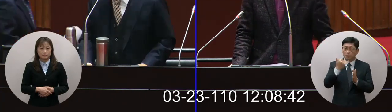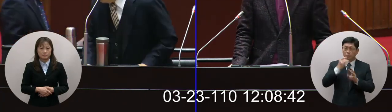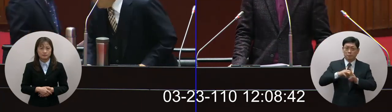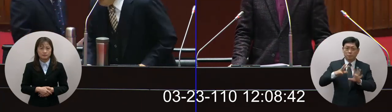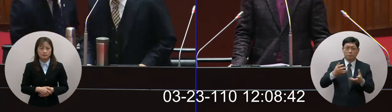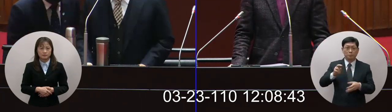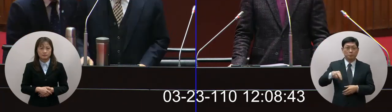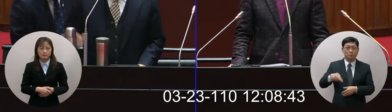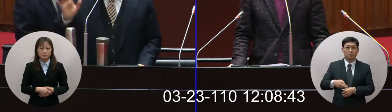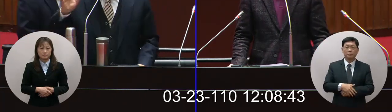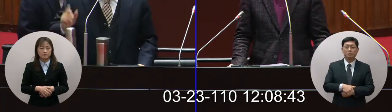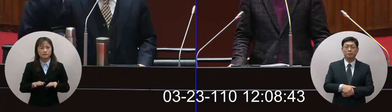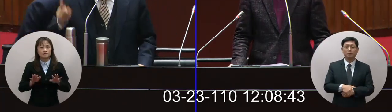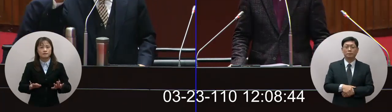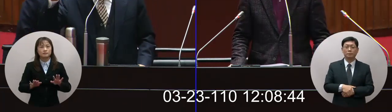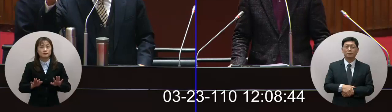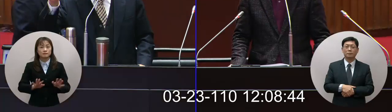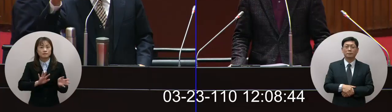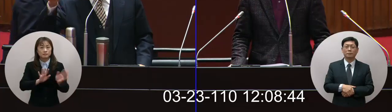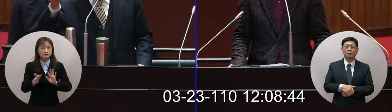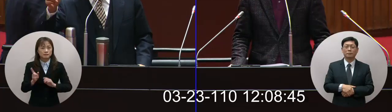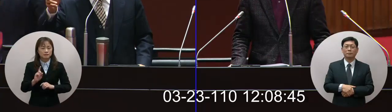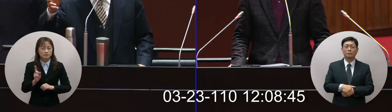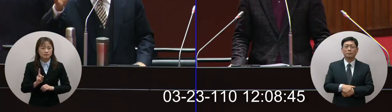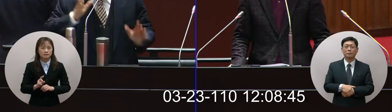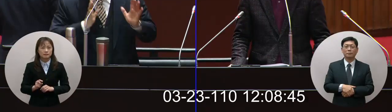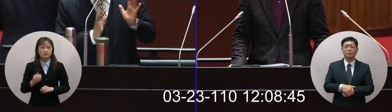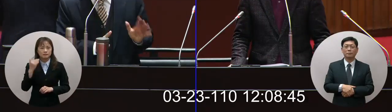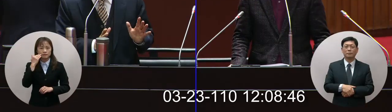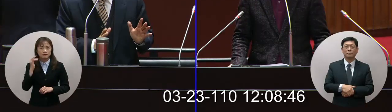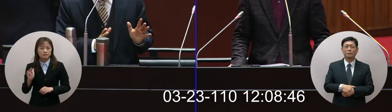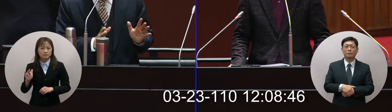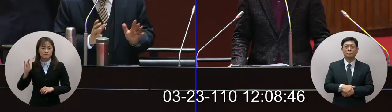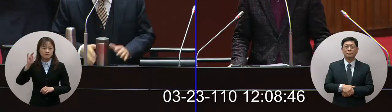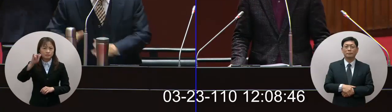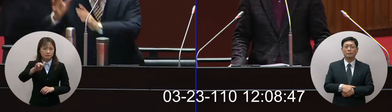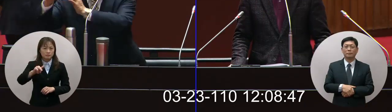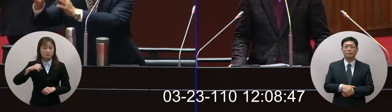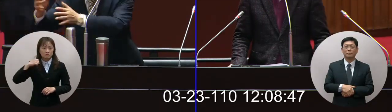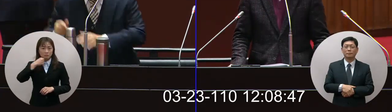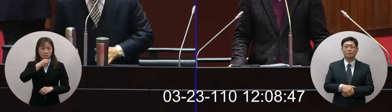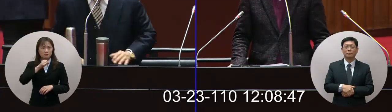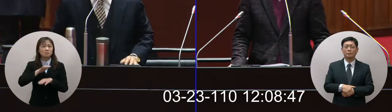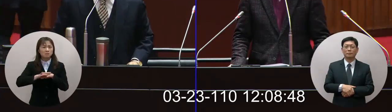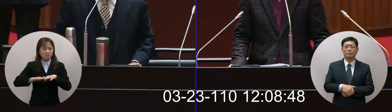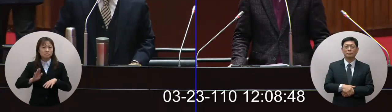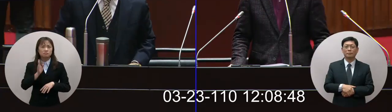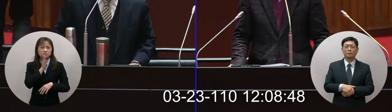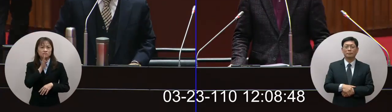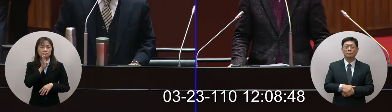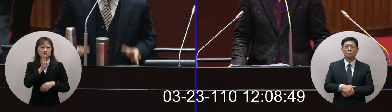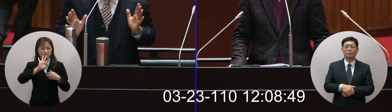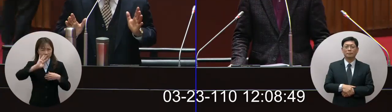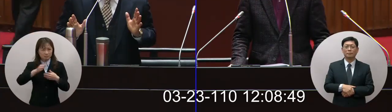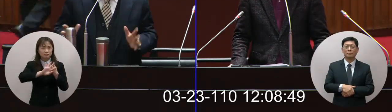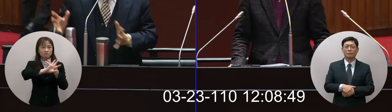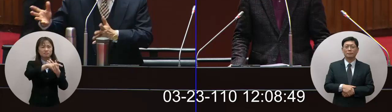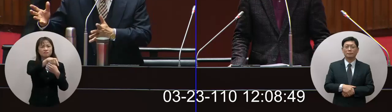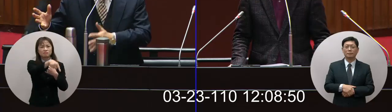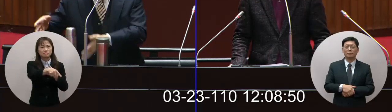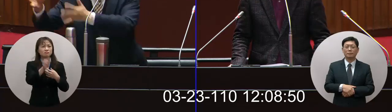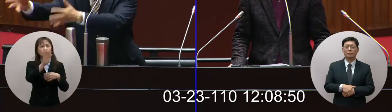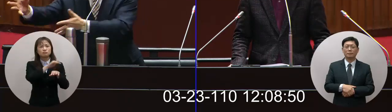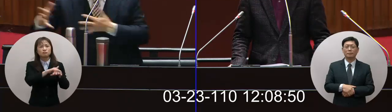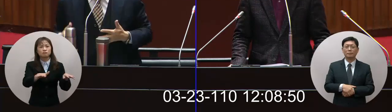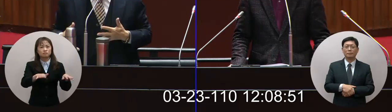国？ 现在是这样，这个出国不是台湾不安全，是要去的地方不安全，所以你